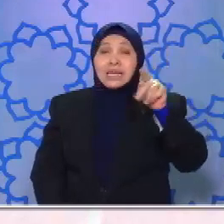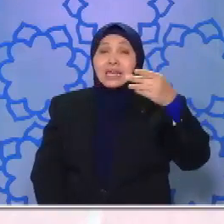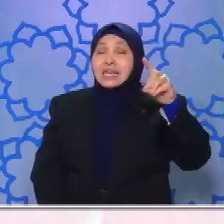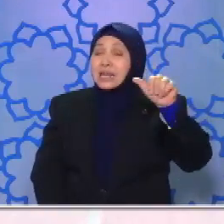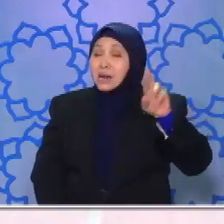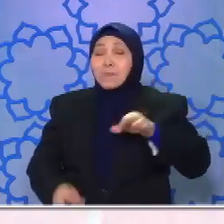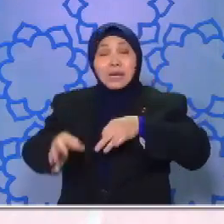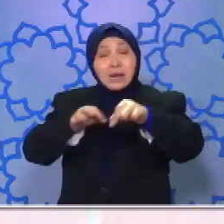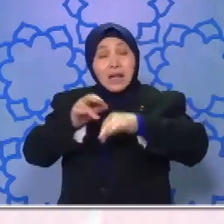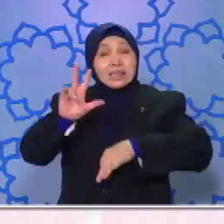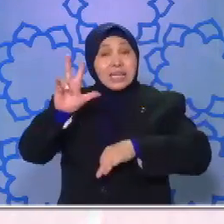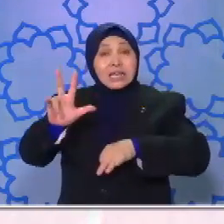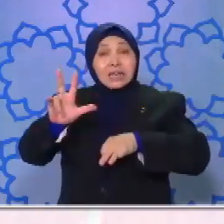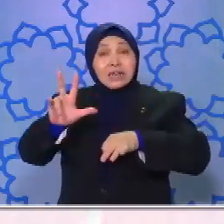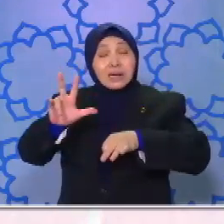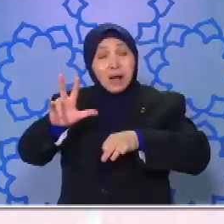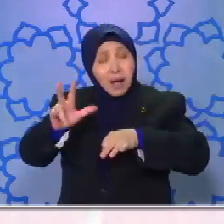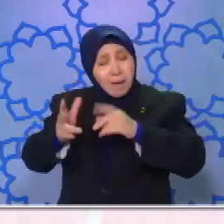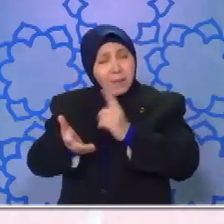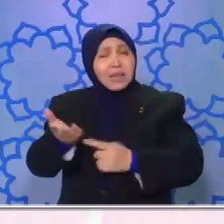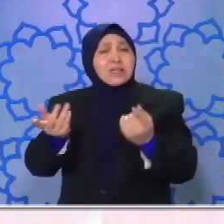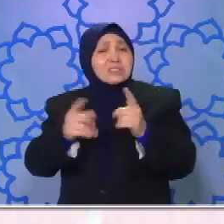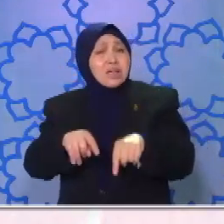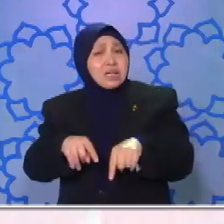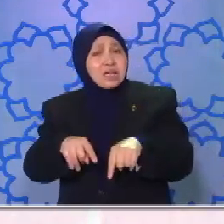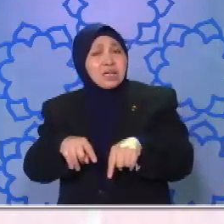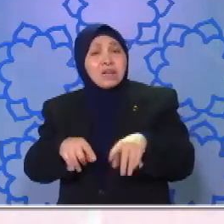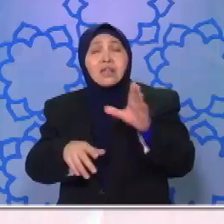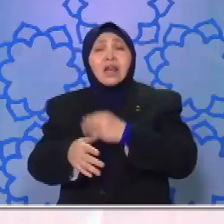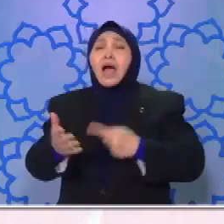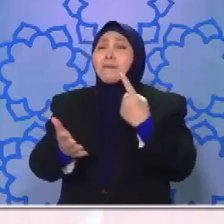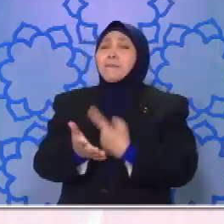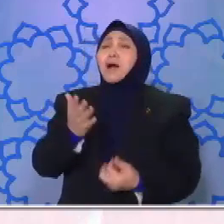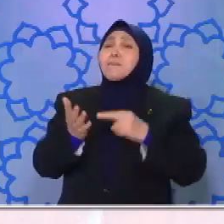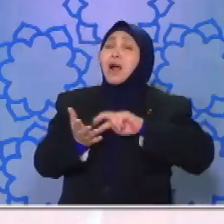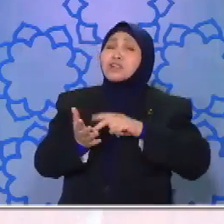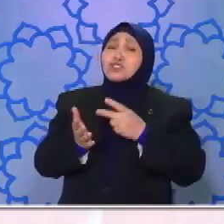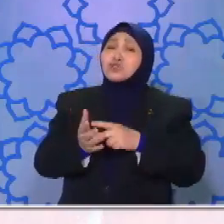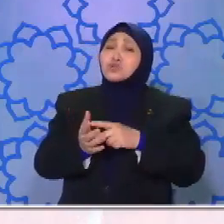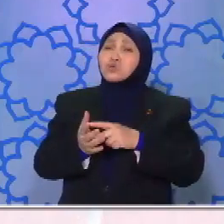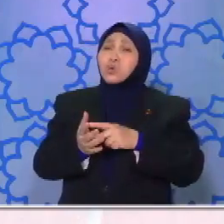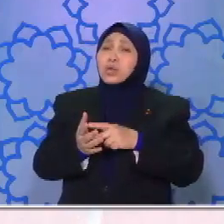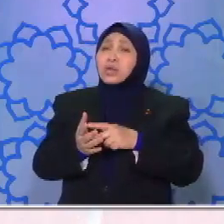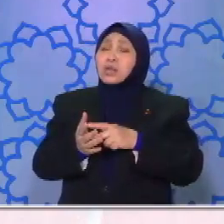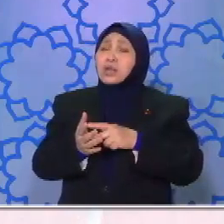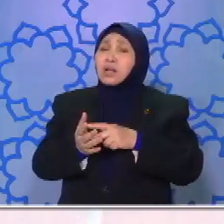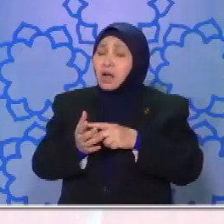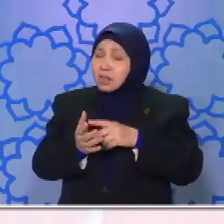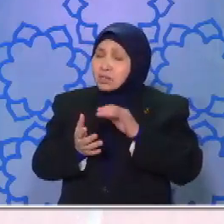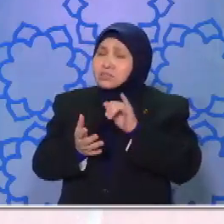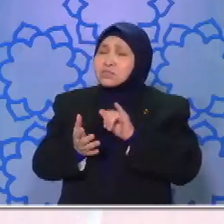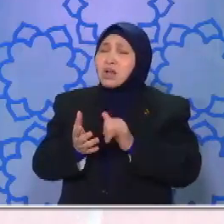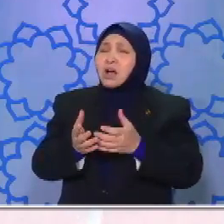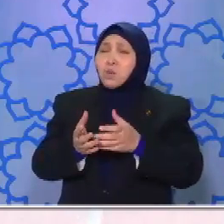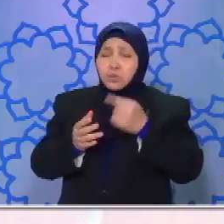menerangkan tentang tiga peristiwa yang berlaku dan apakah maksud takwil, ya, kesimpulan daripada beliau